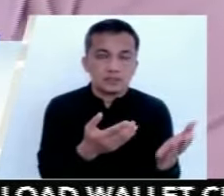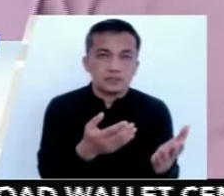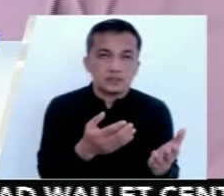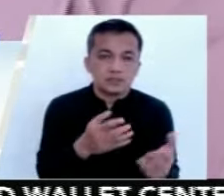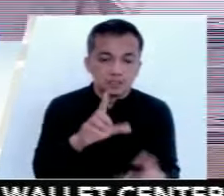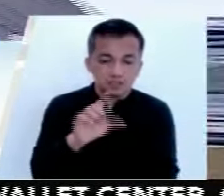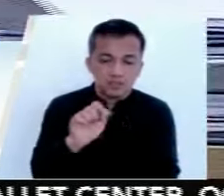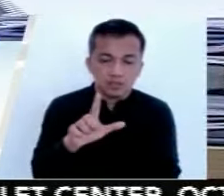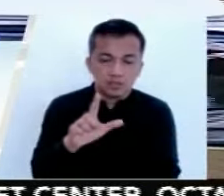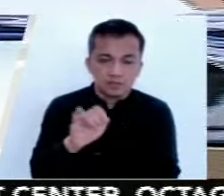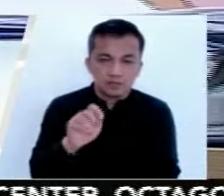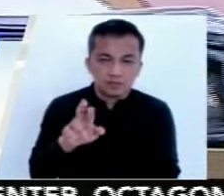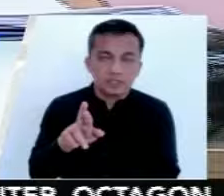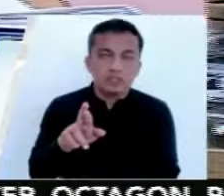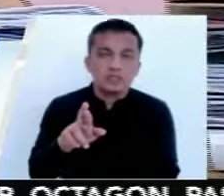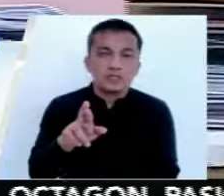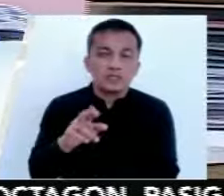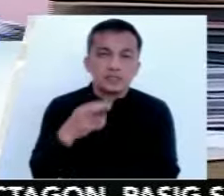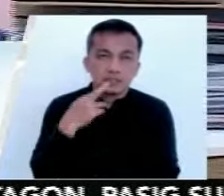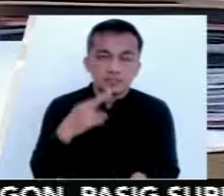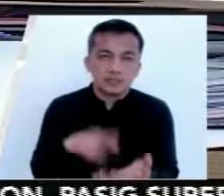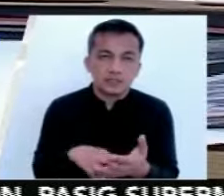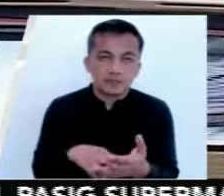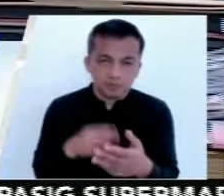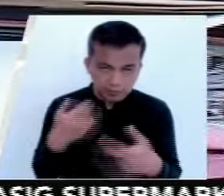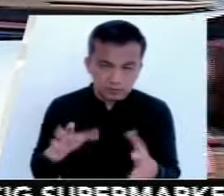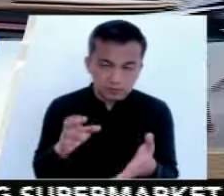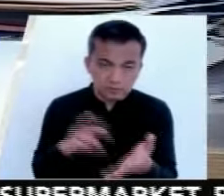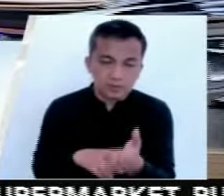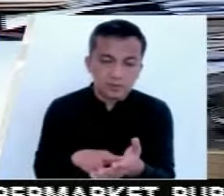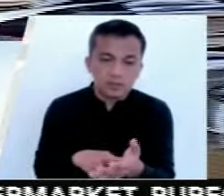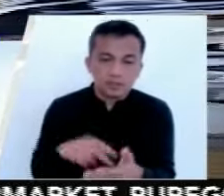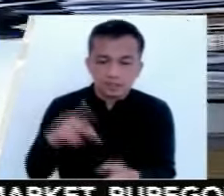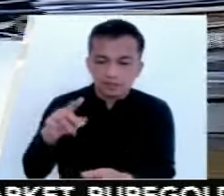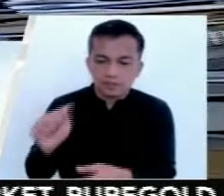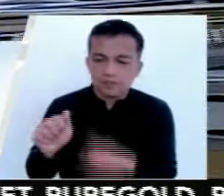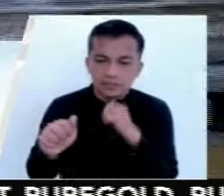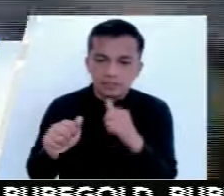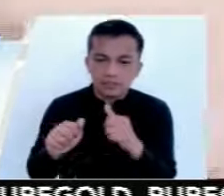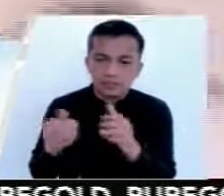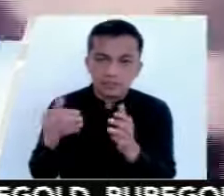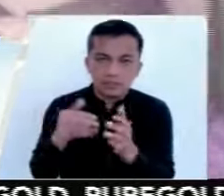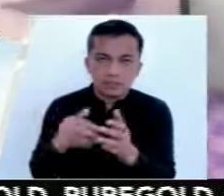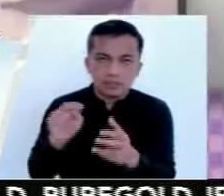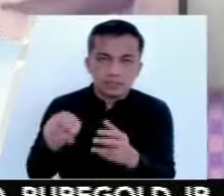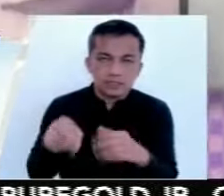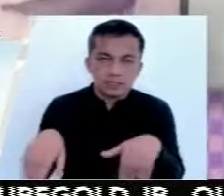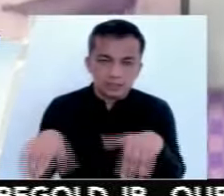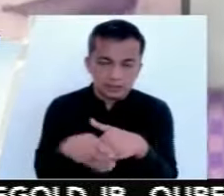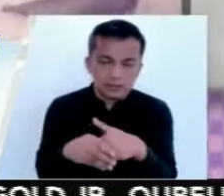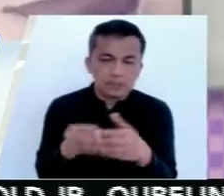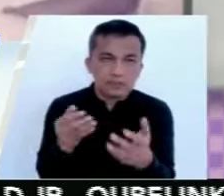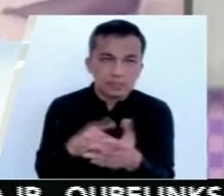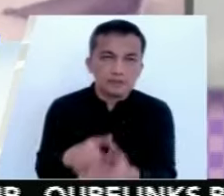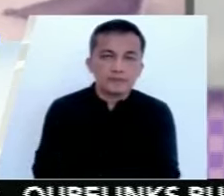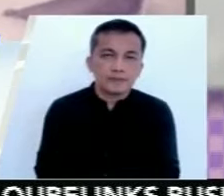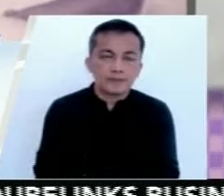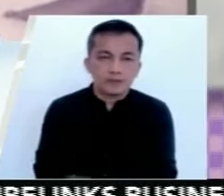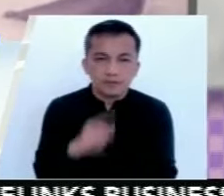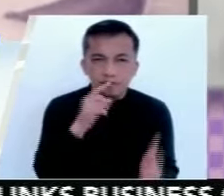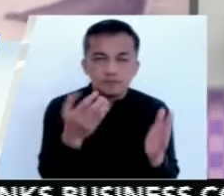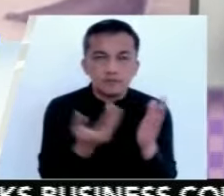para ma-register. Ayon pa sa PSA, hindi kailangang ikasal muli ng mag-asawa. If there are proof naman